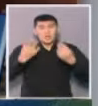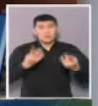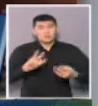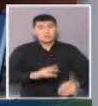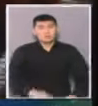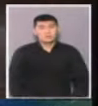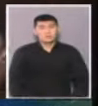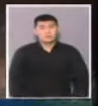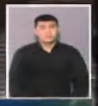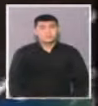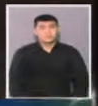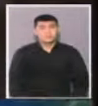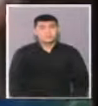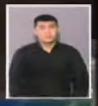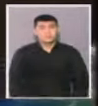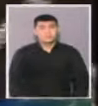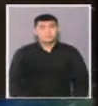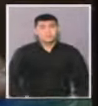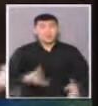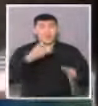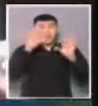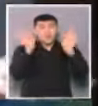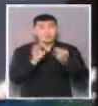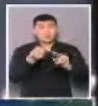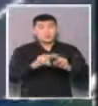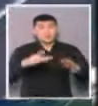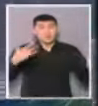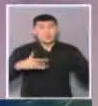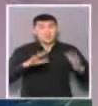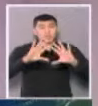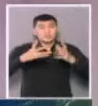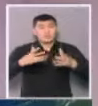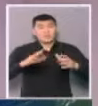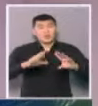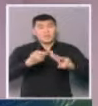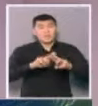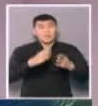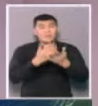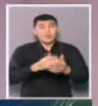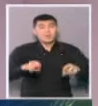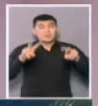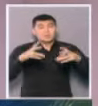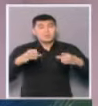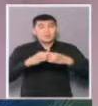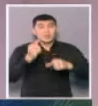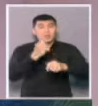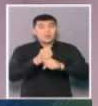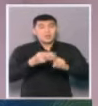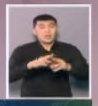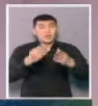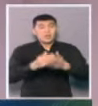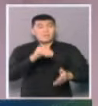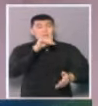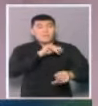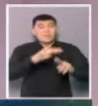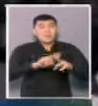руки». Его искусство игры на домбре – это целый мир. Его пальцы были словно созданы для этого. Он был мастером